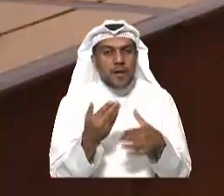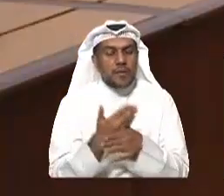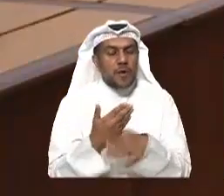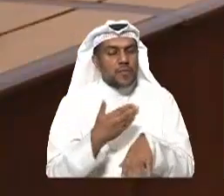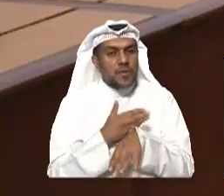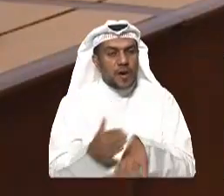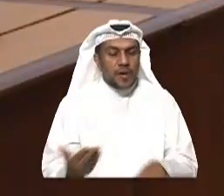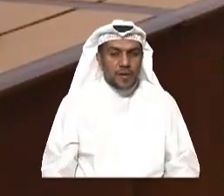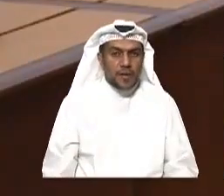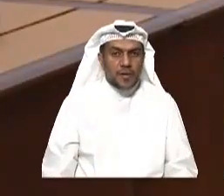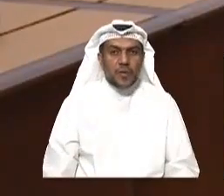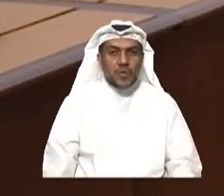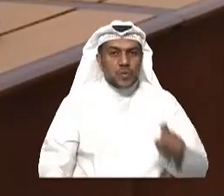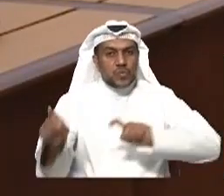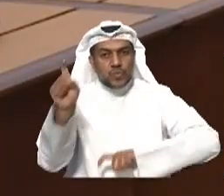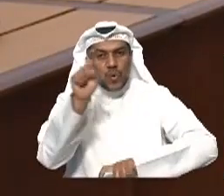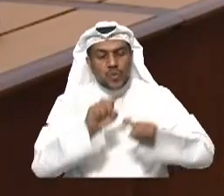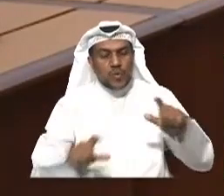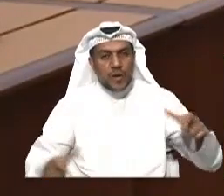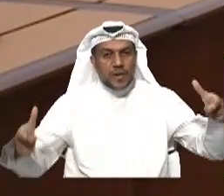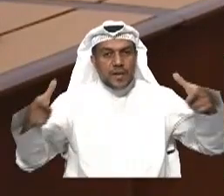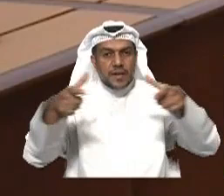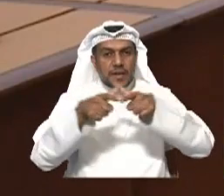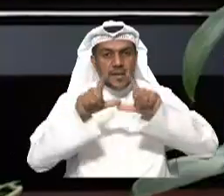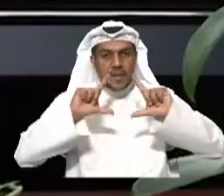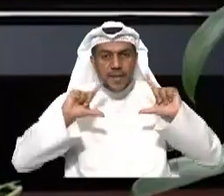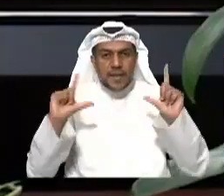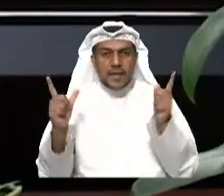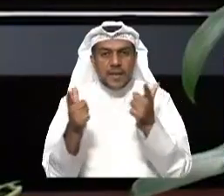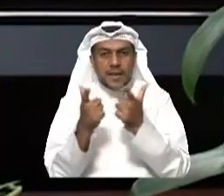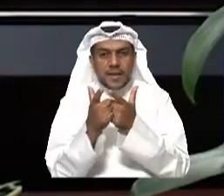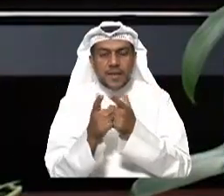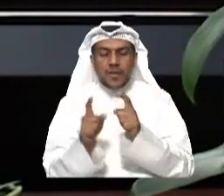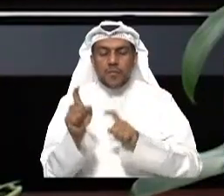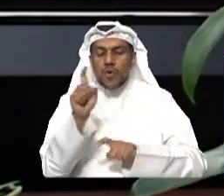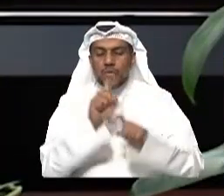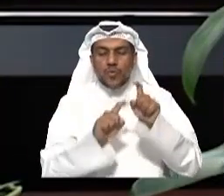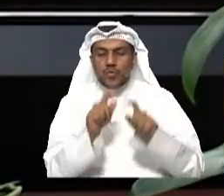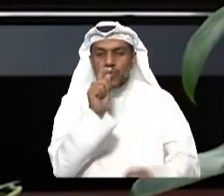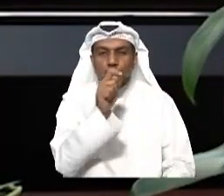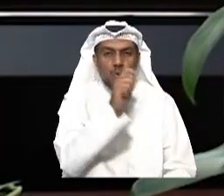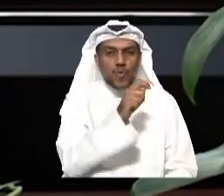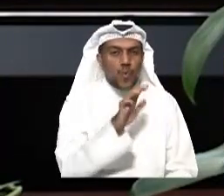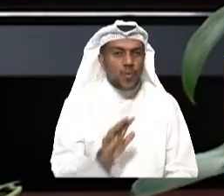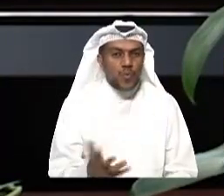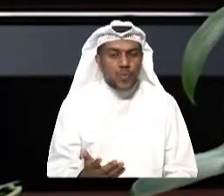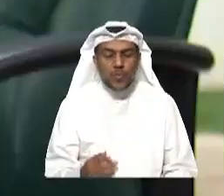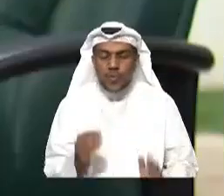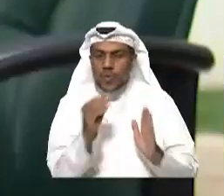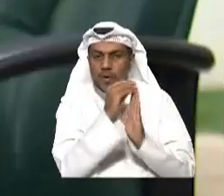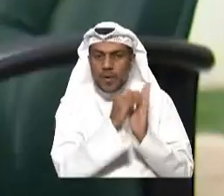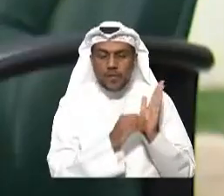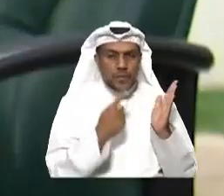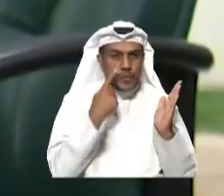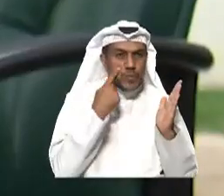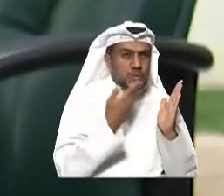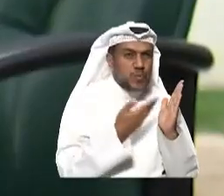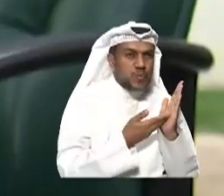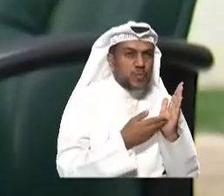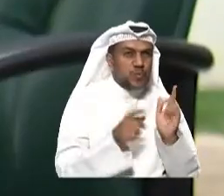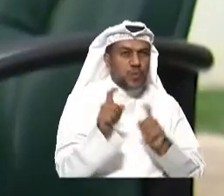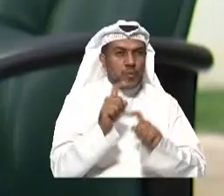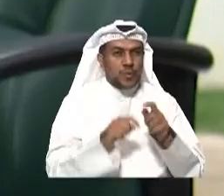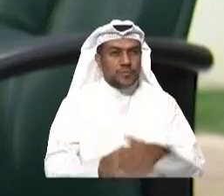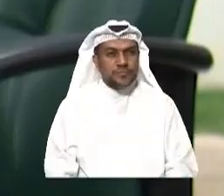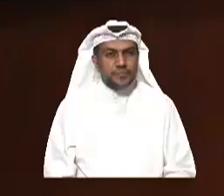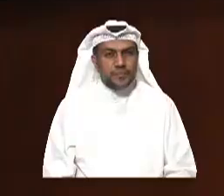كما ناقشت لجنه العرائض والشكاوى البرلمانيه الشكاوي المدرجه على جدول اعمال اللجنه